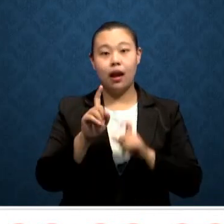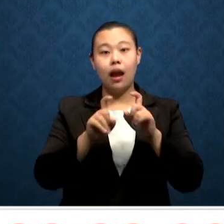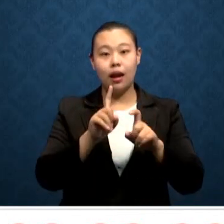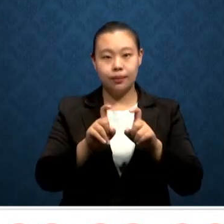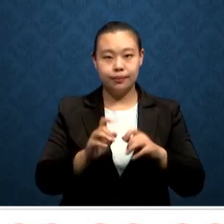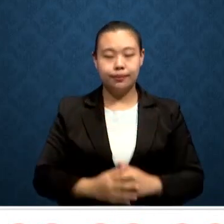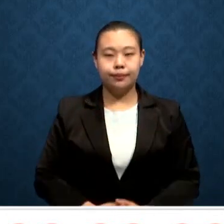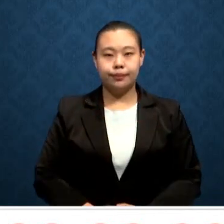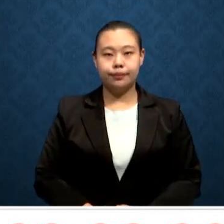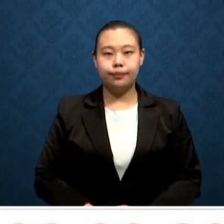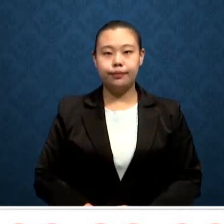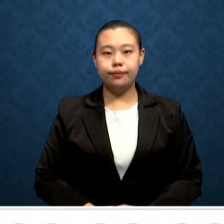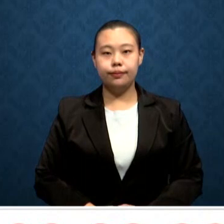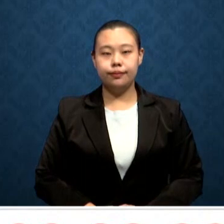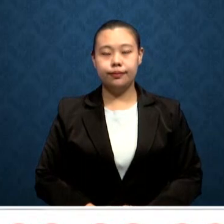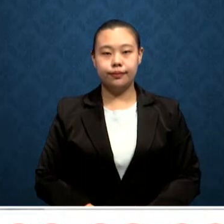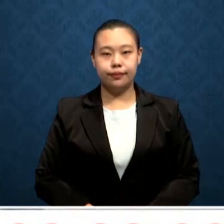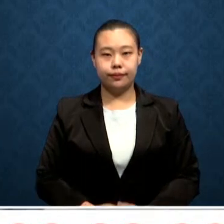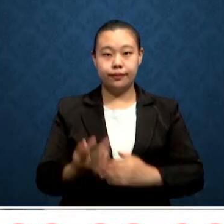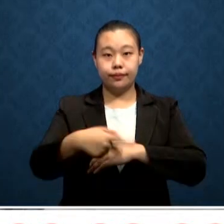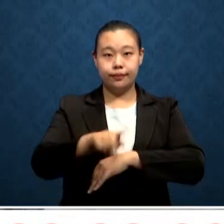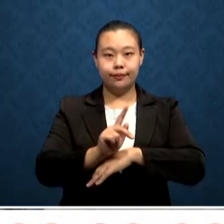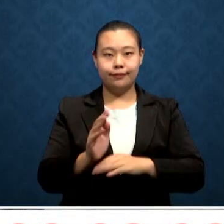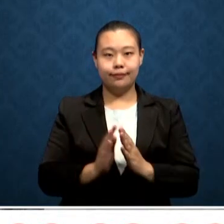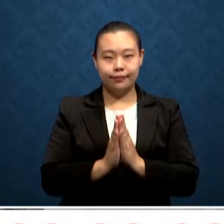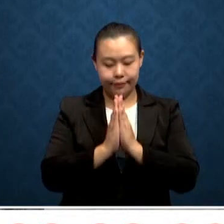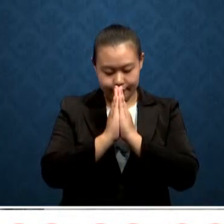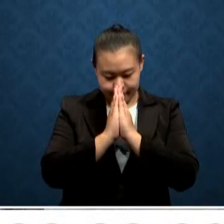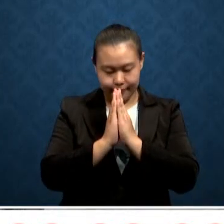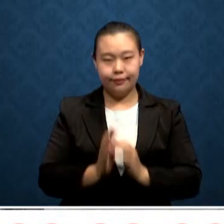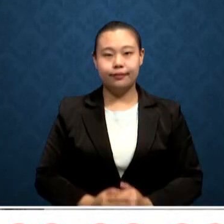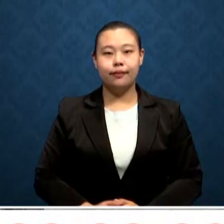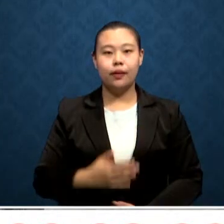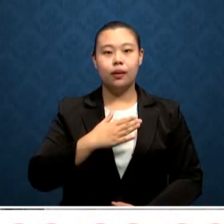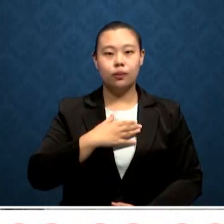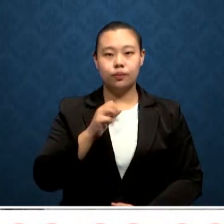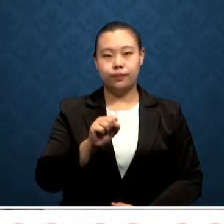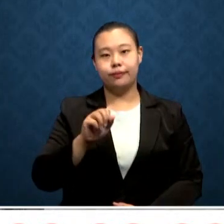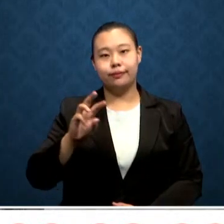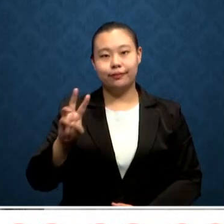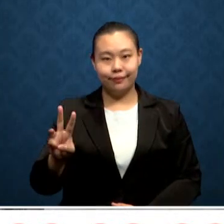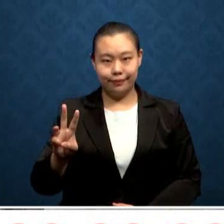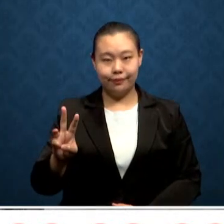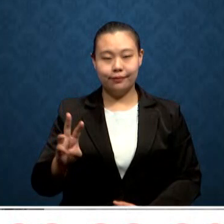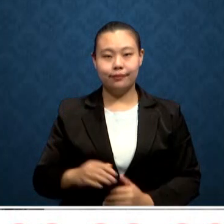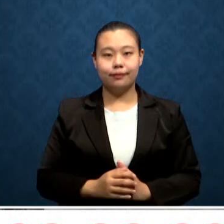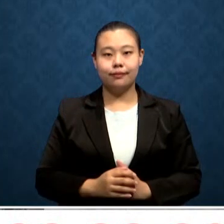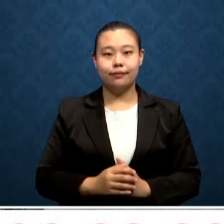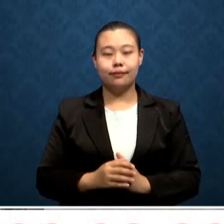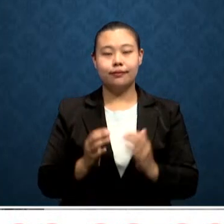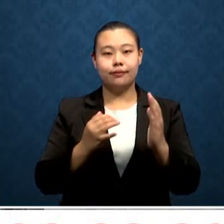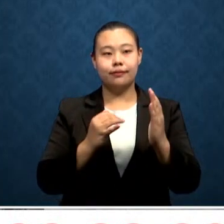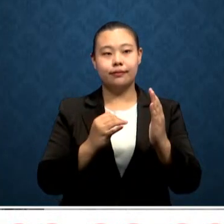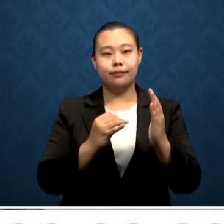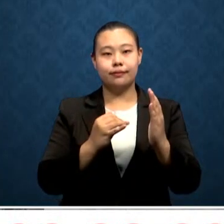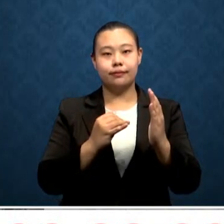ท่านประธานสภาที่เคารพผมนายยุคนชนะวัดปัญญาสมาชิกวุฒิสภาจันทบุรีหม